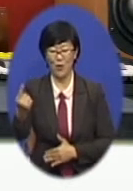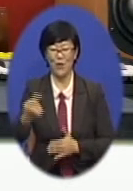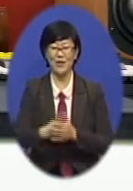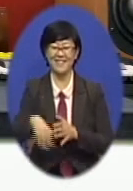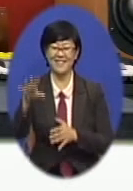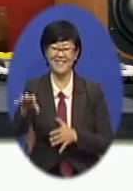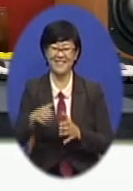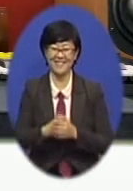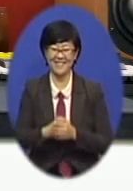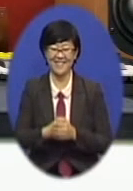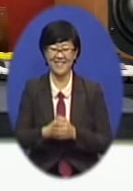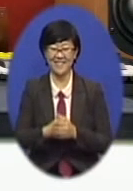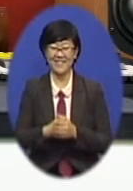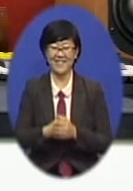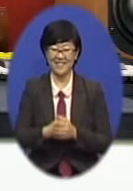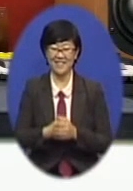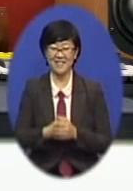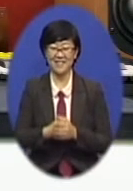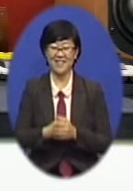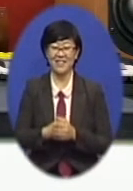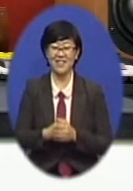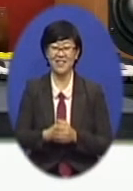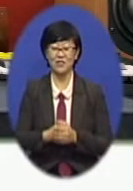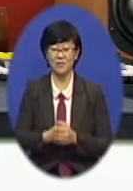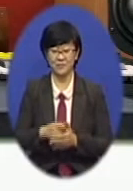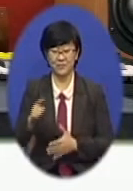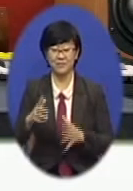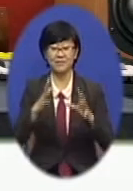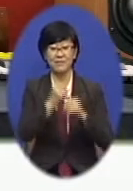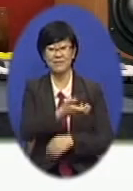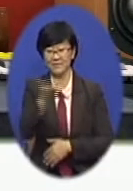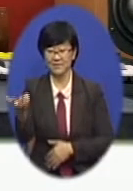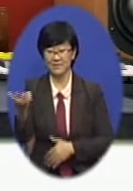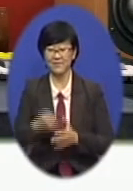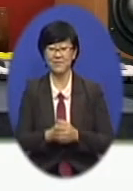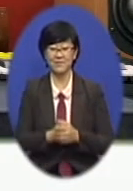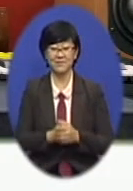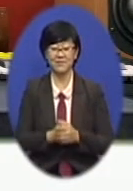아, 완도. 완도. 완도에서 언제 오셨는겨?